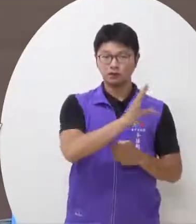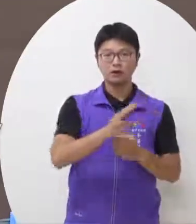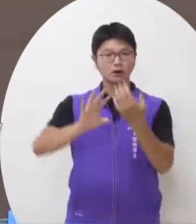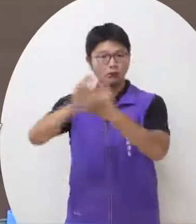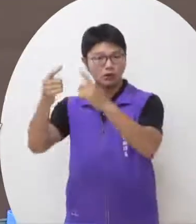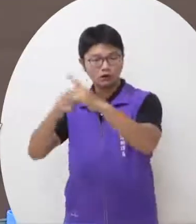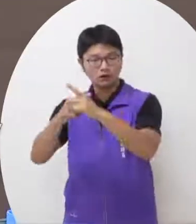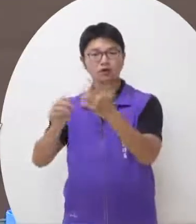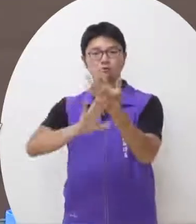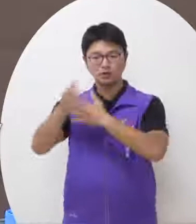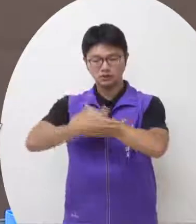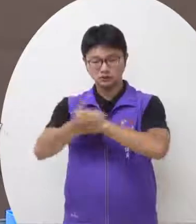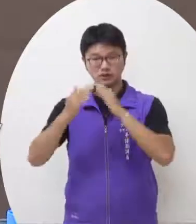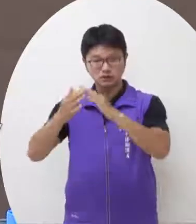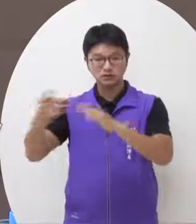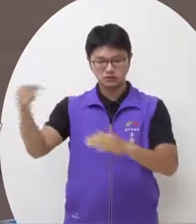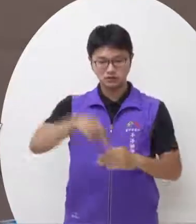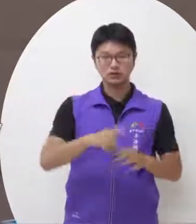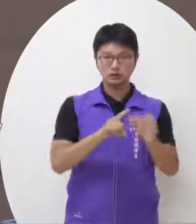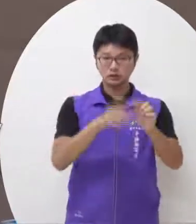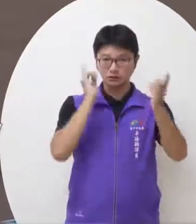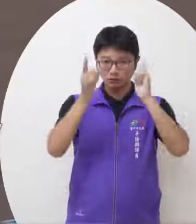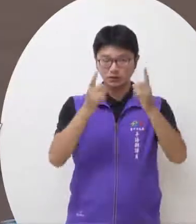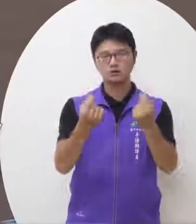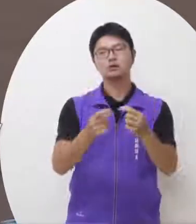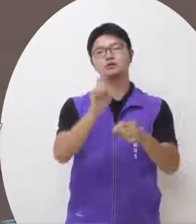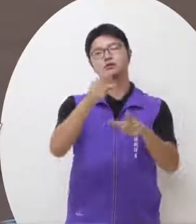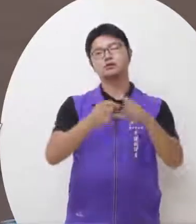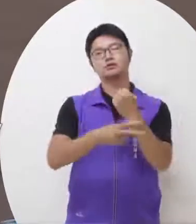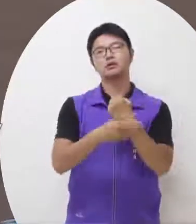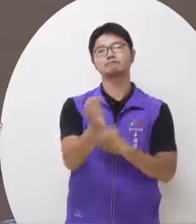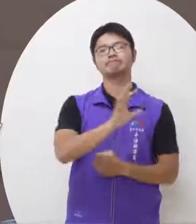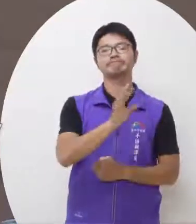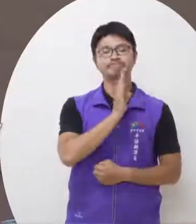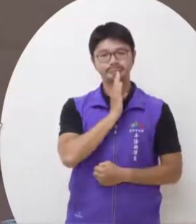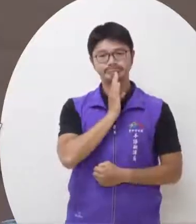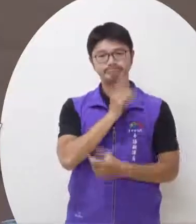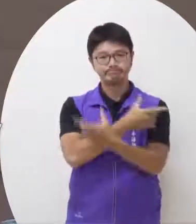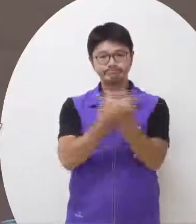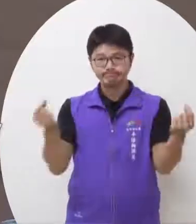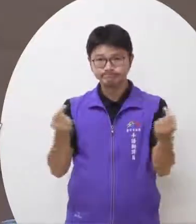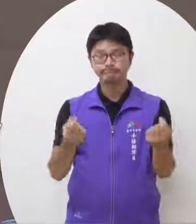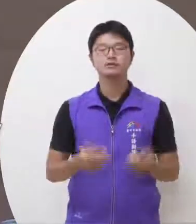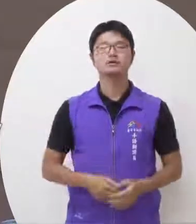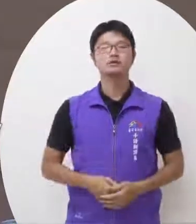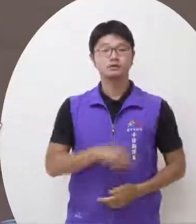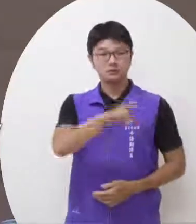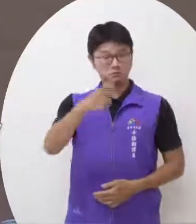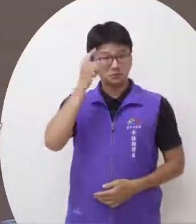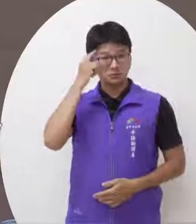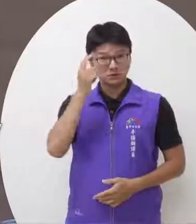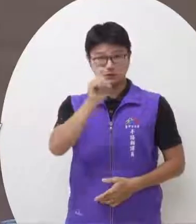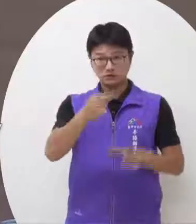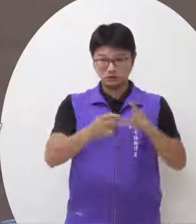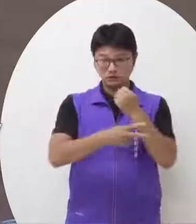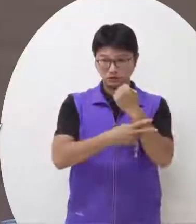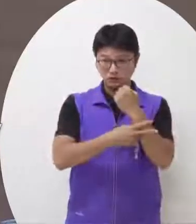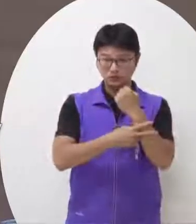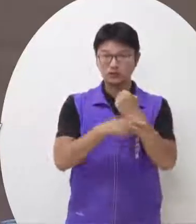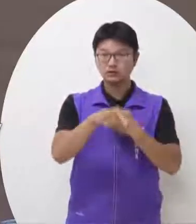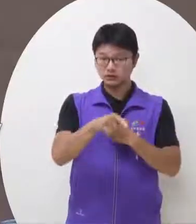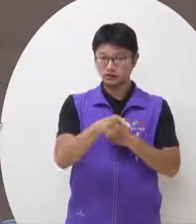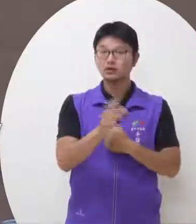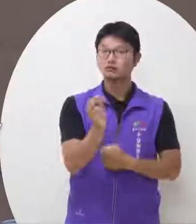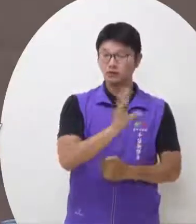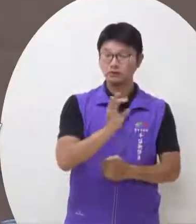他关系来嘛拢十公里免钱，跟咱同款。那大家不要以为十公里免费，这个东西我们要补贴业